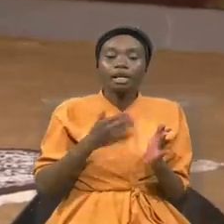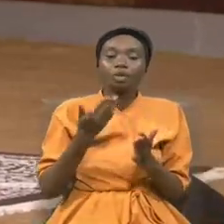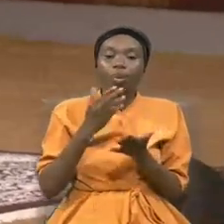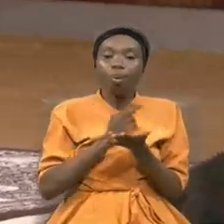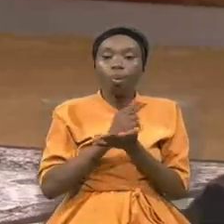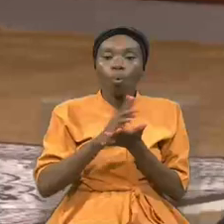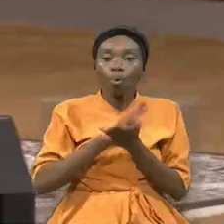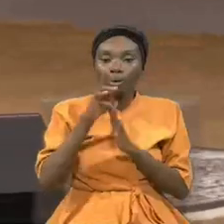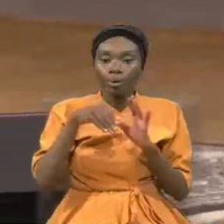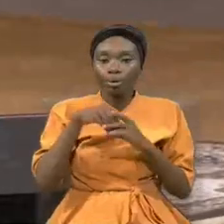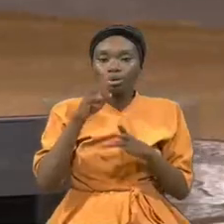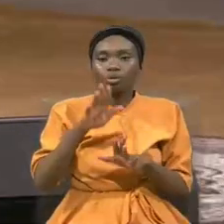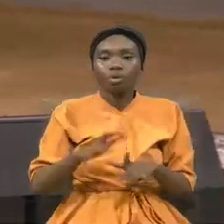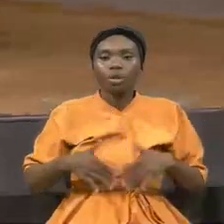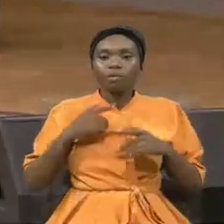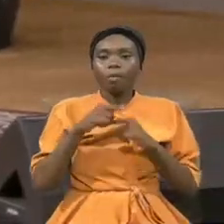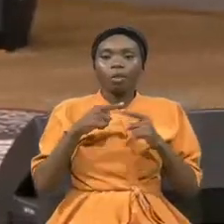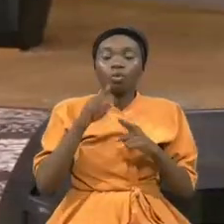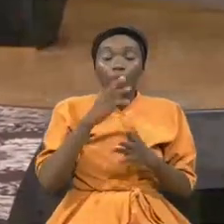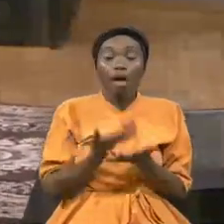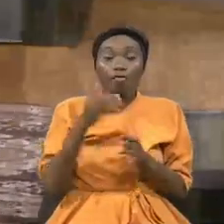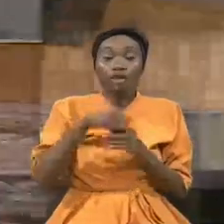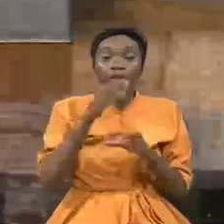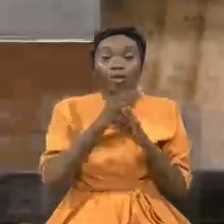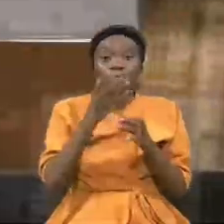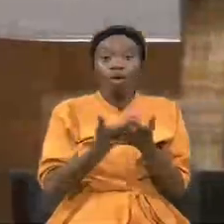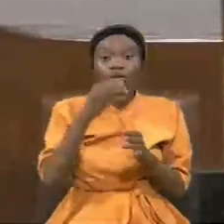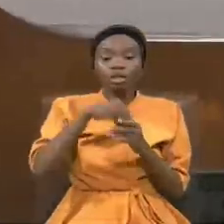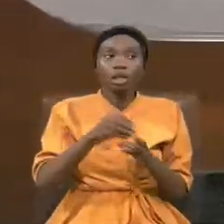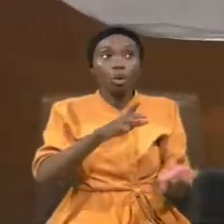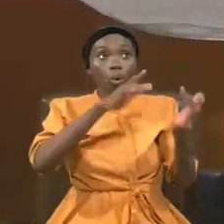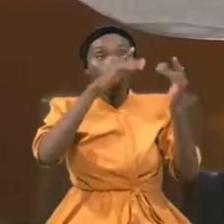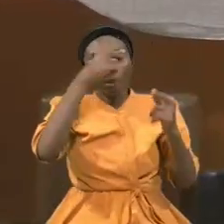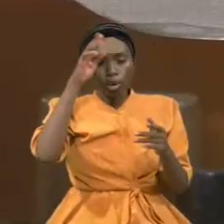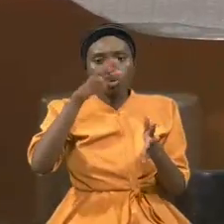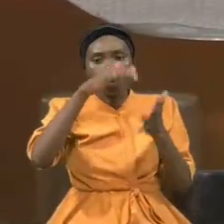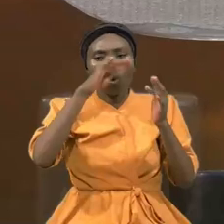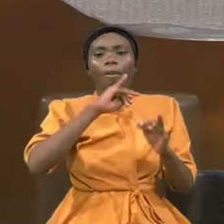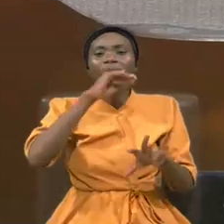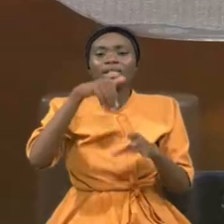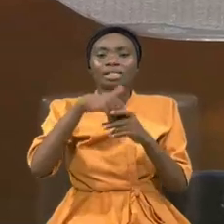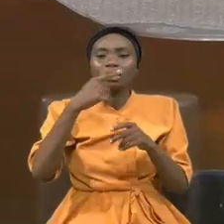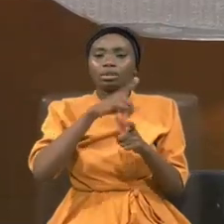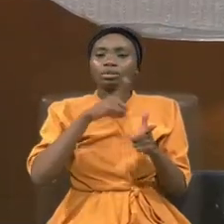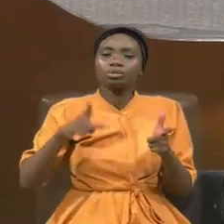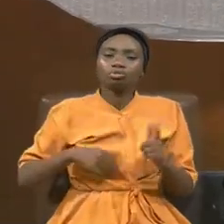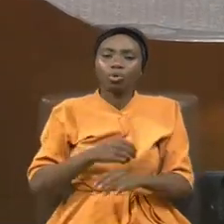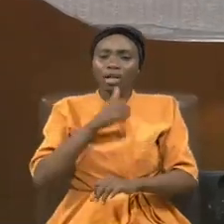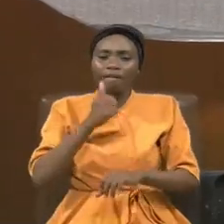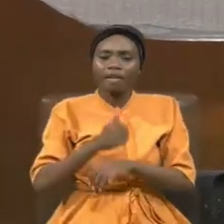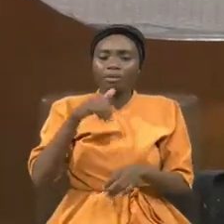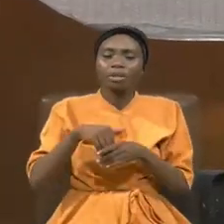vie. Lorsque vous êtes riche en la foi, vous êtes riche en l'espérance, parce que votre espérance